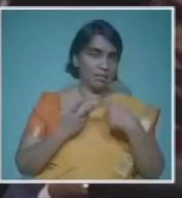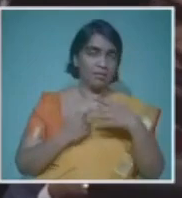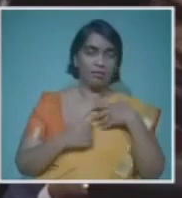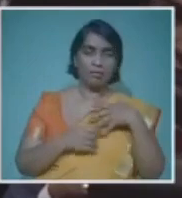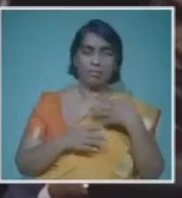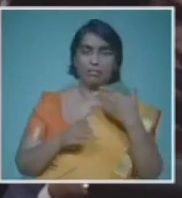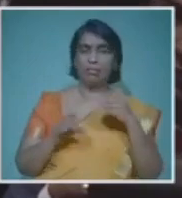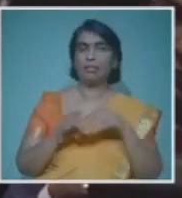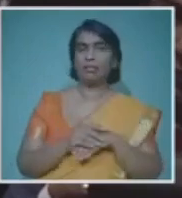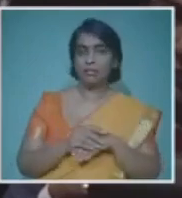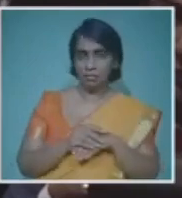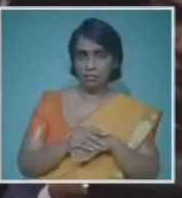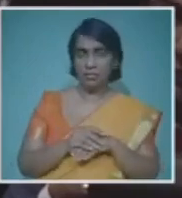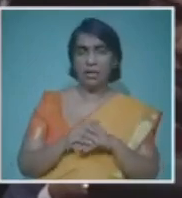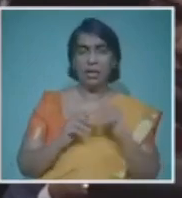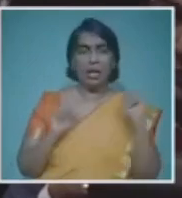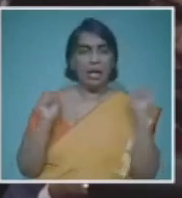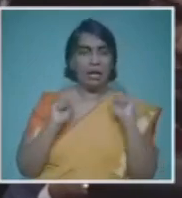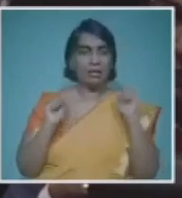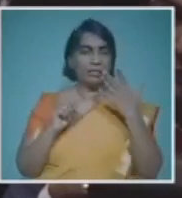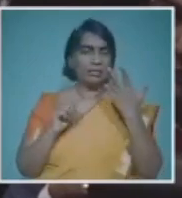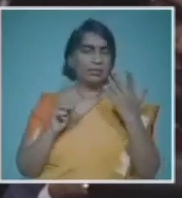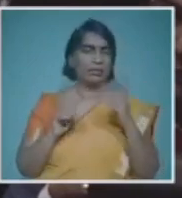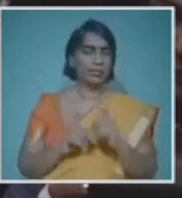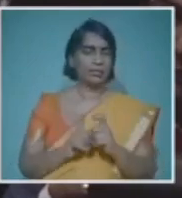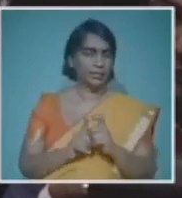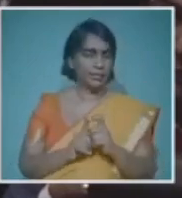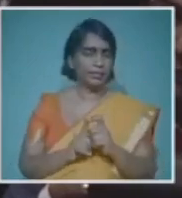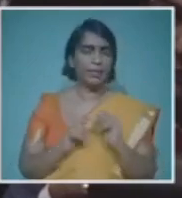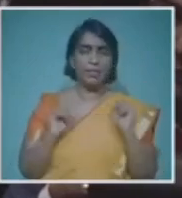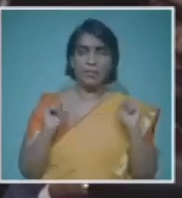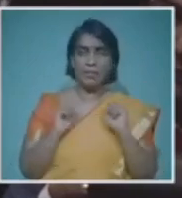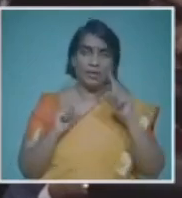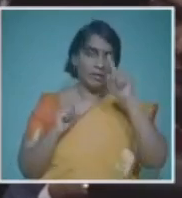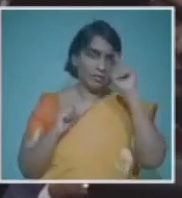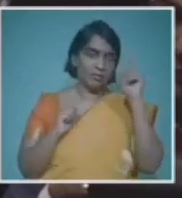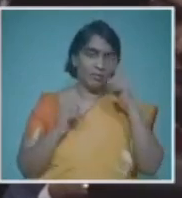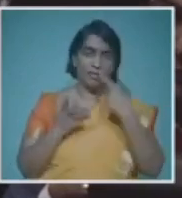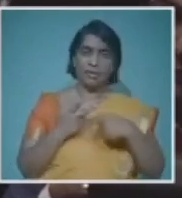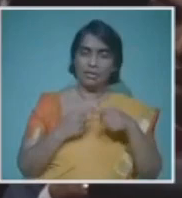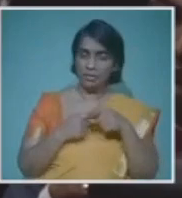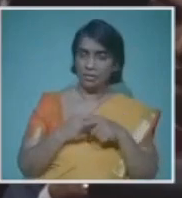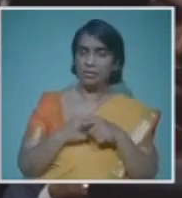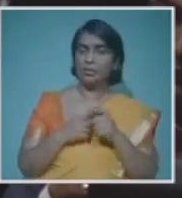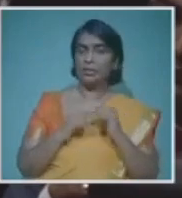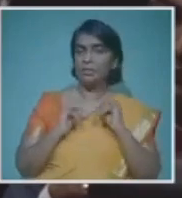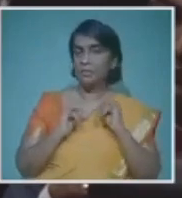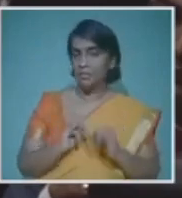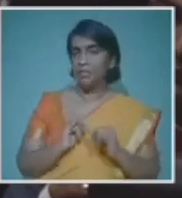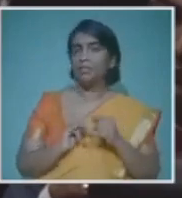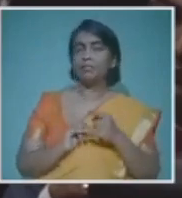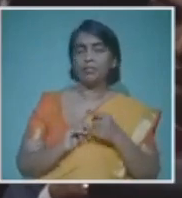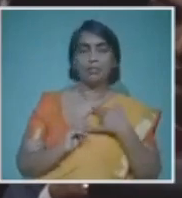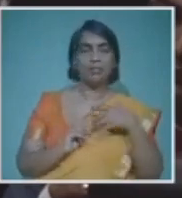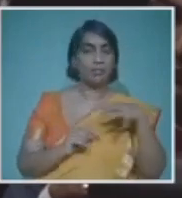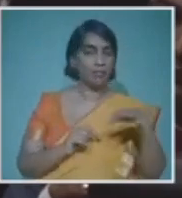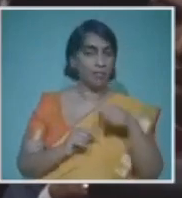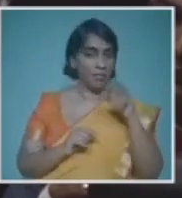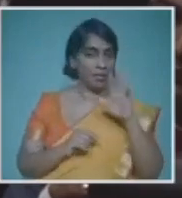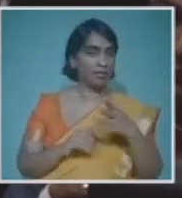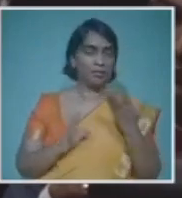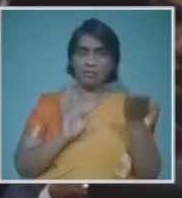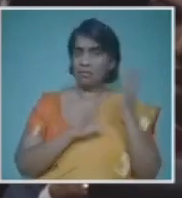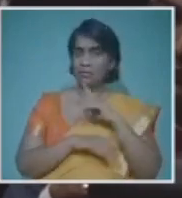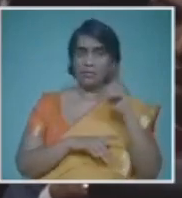වෙලා අයිස් වැනි ඉතාමත්ම භයානක ගණයේ මත්ද්‍රව්‍ය නීති විරෝධී මත්ද්‍රව්‍ය බවට පත් වෙලා තිබුණේ නැහැ.